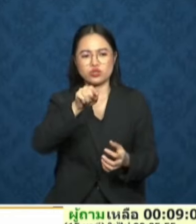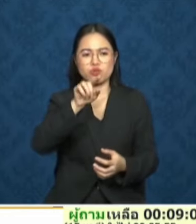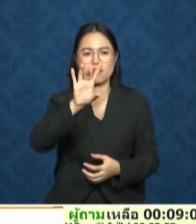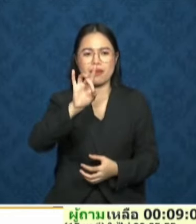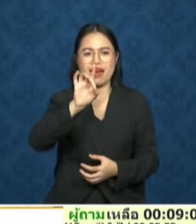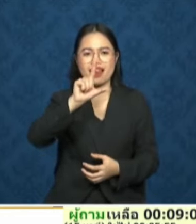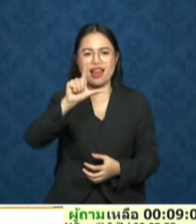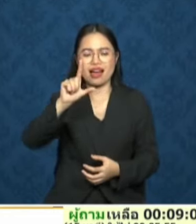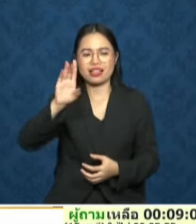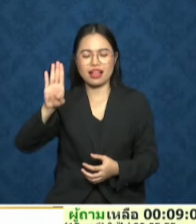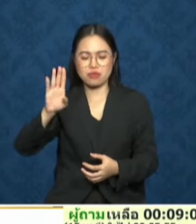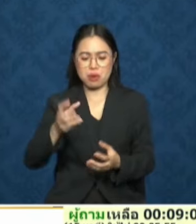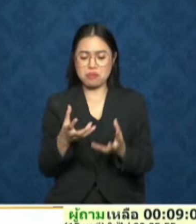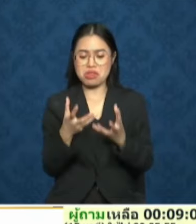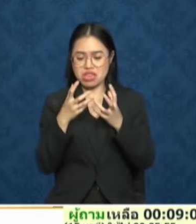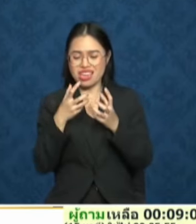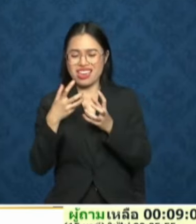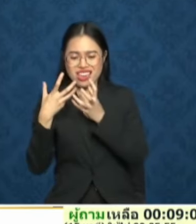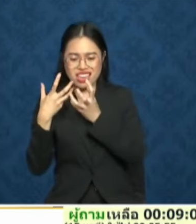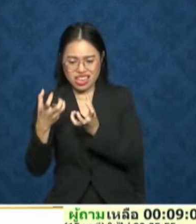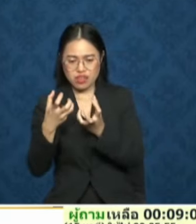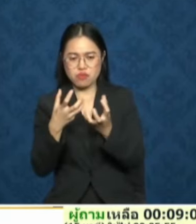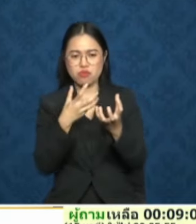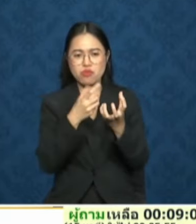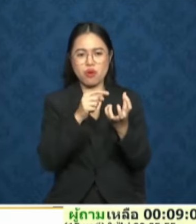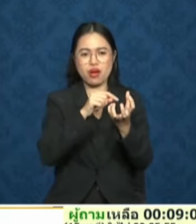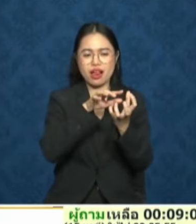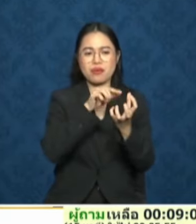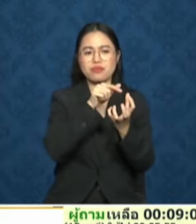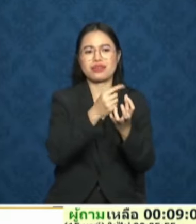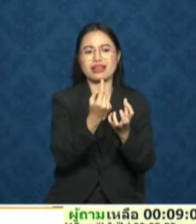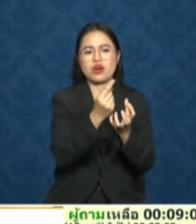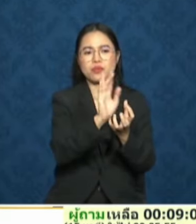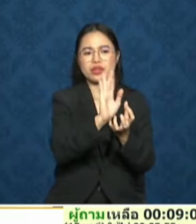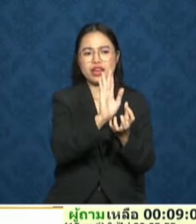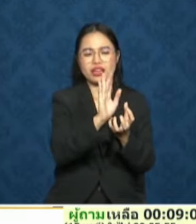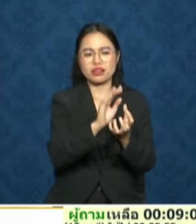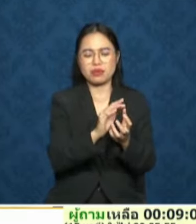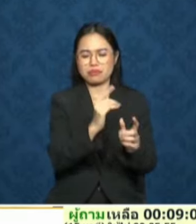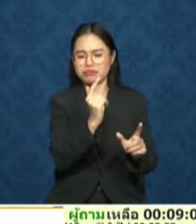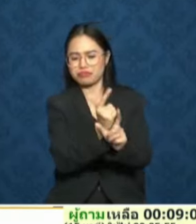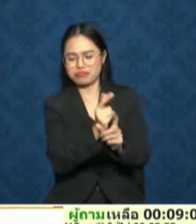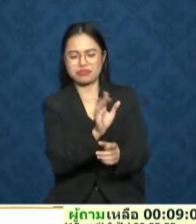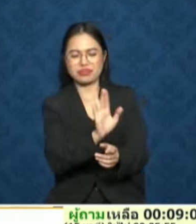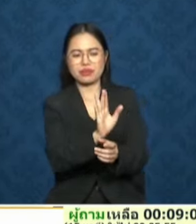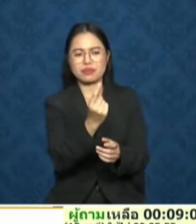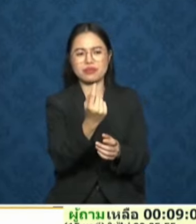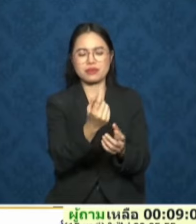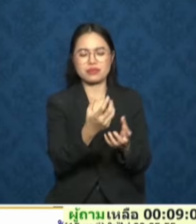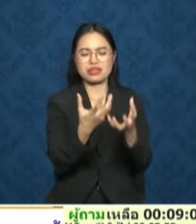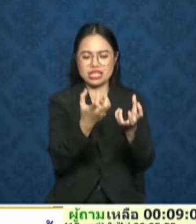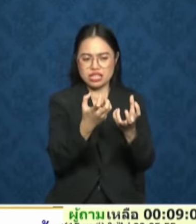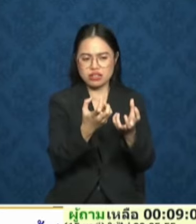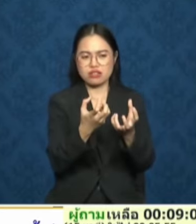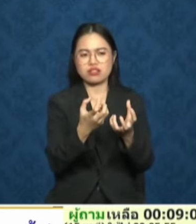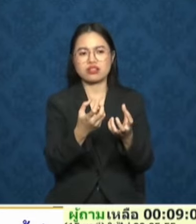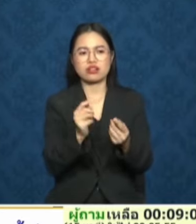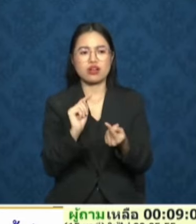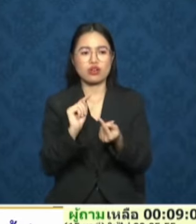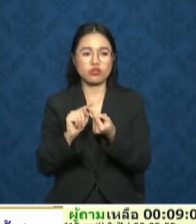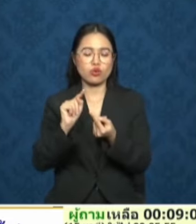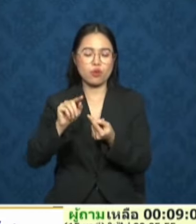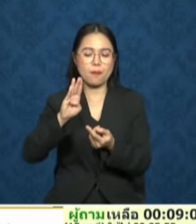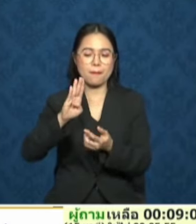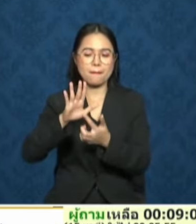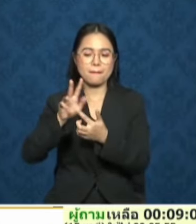หรอสึ่งไมใช่ตัวรูหาริเที่ยมส่วนพื้ที่ขบางอีตุ้ม